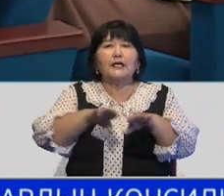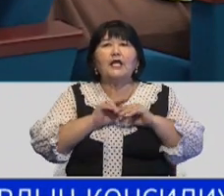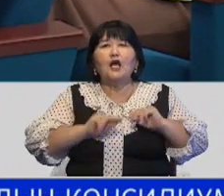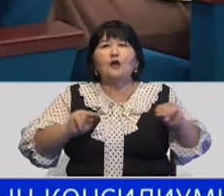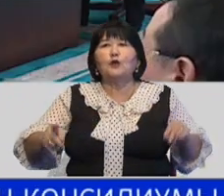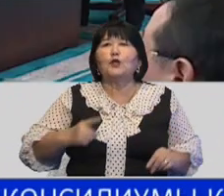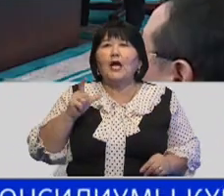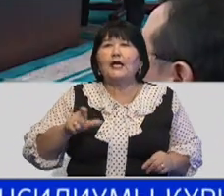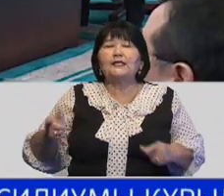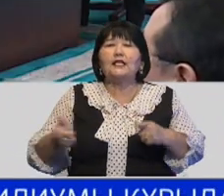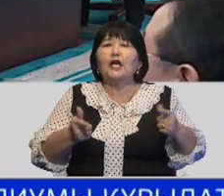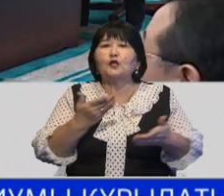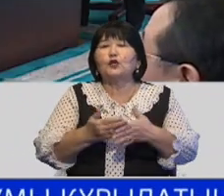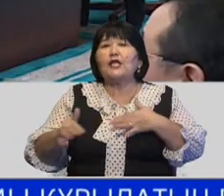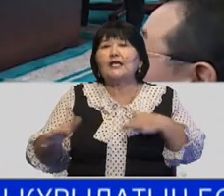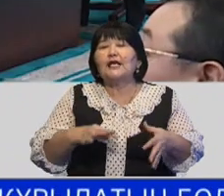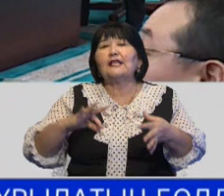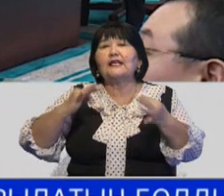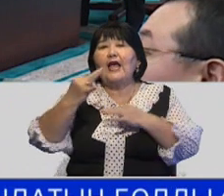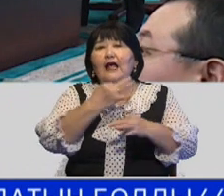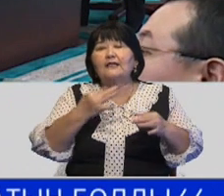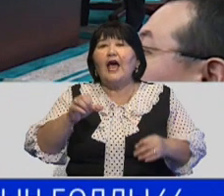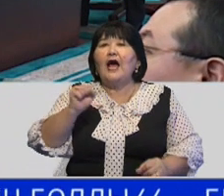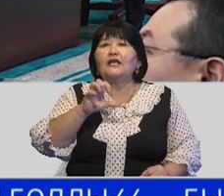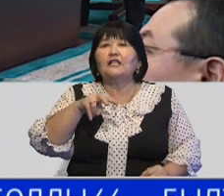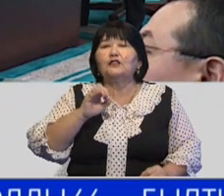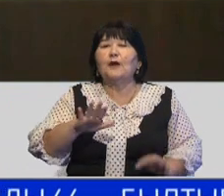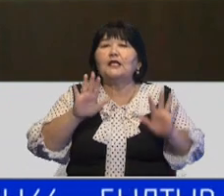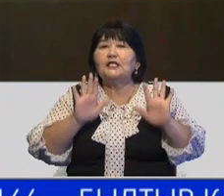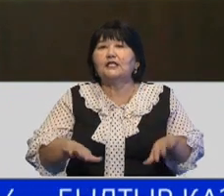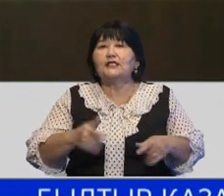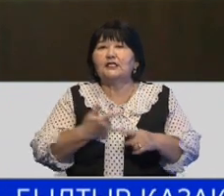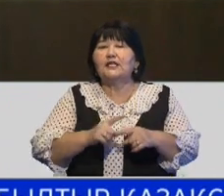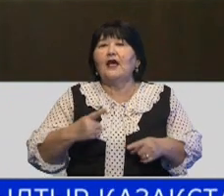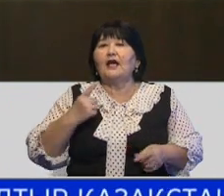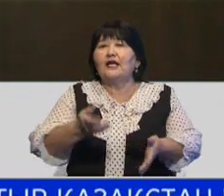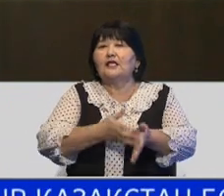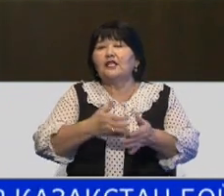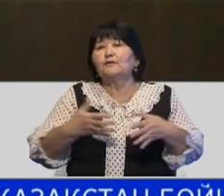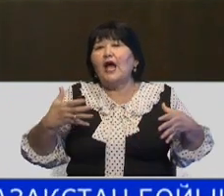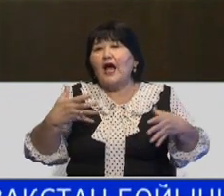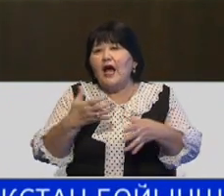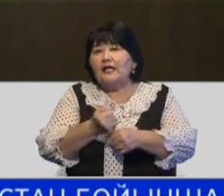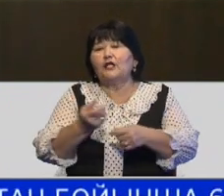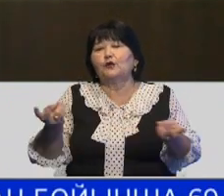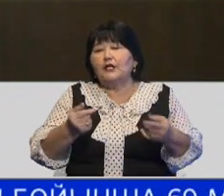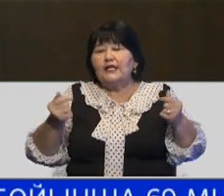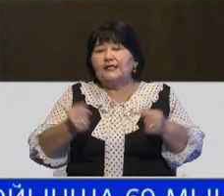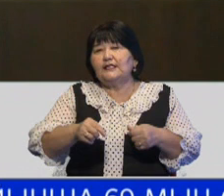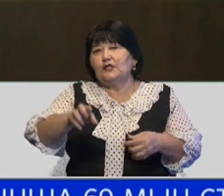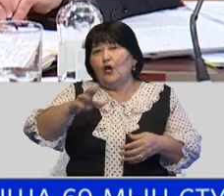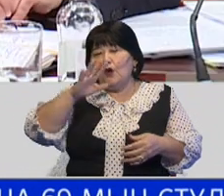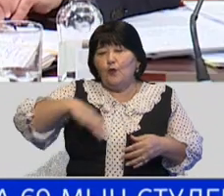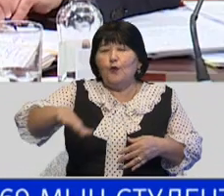педагог кадрларды даярлау жөніндегі шаралар талқыланды. Әлихан Смайылов жергілікті жердегі кадр тапшылығын азайтудың тиісті өңірлік